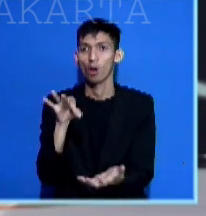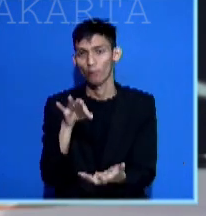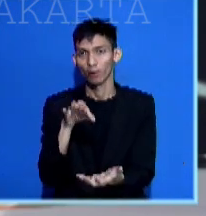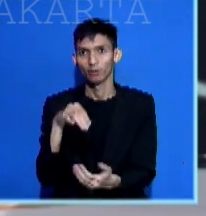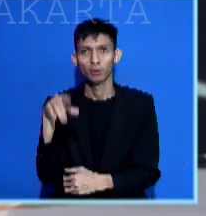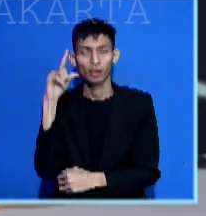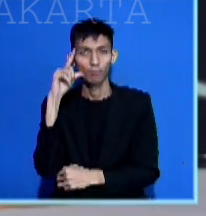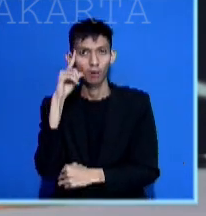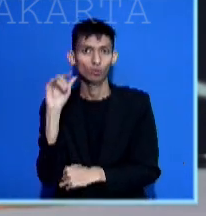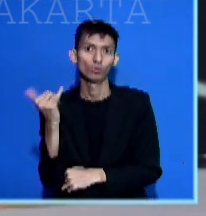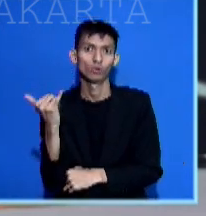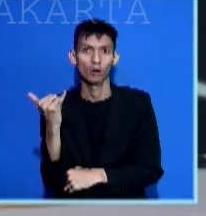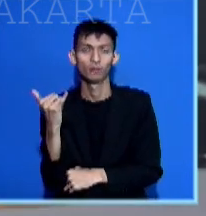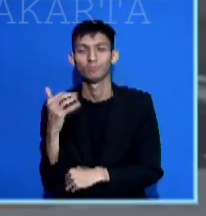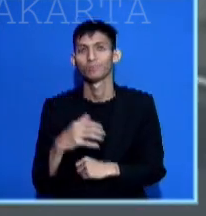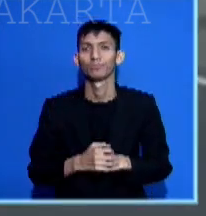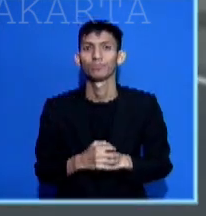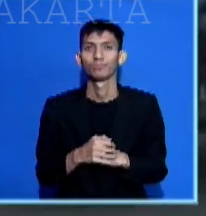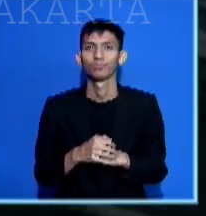Daerah Istimewa Yogyakarta.